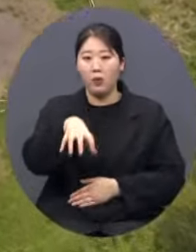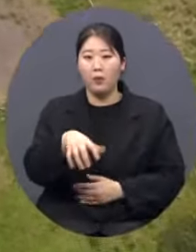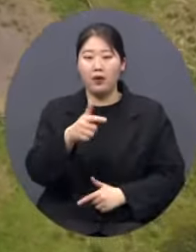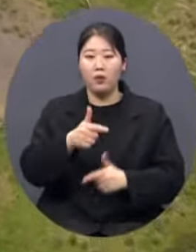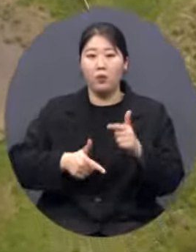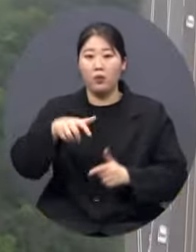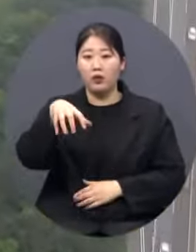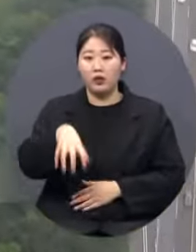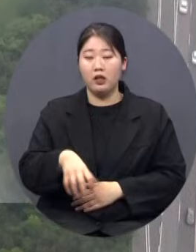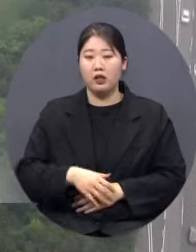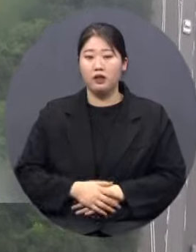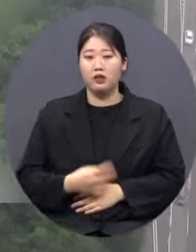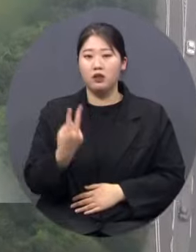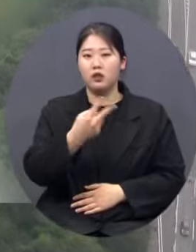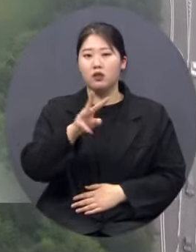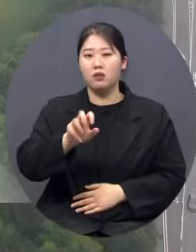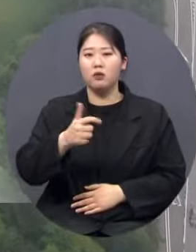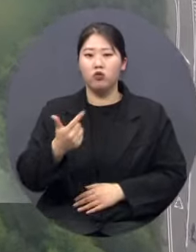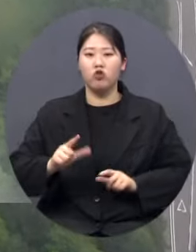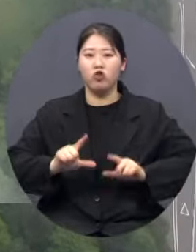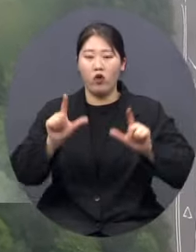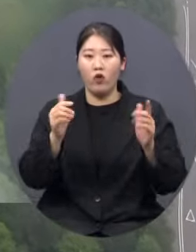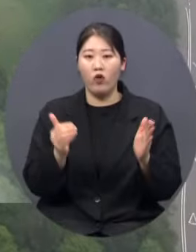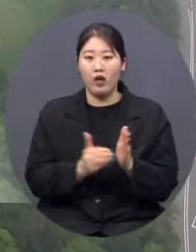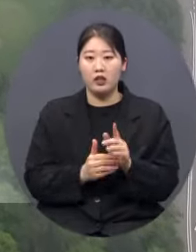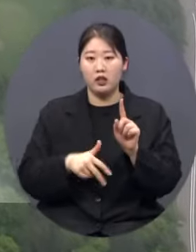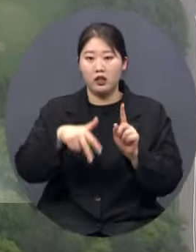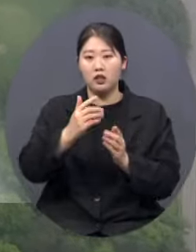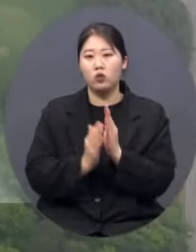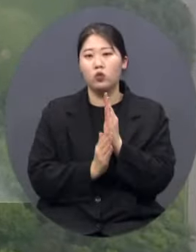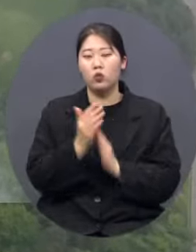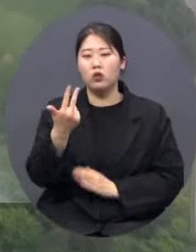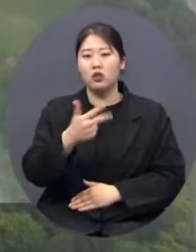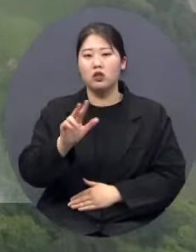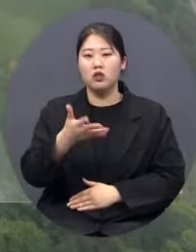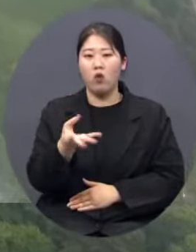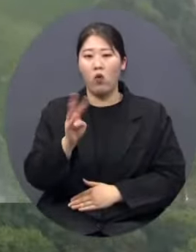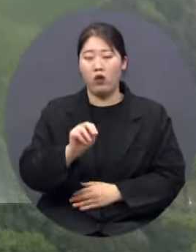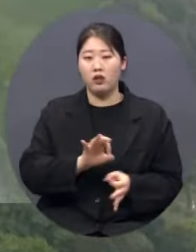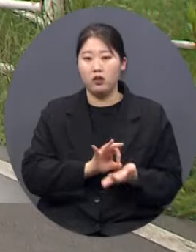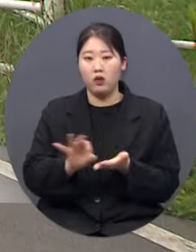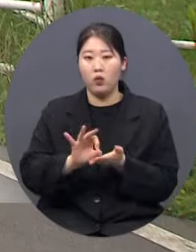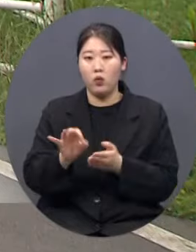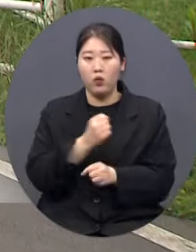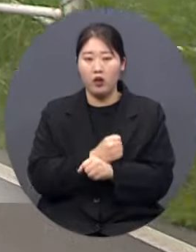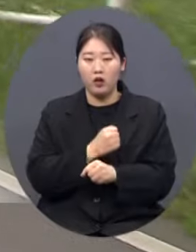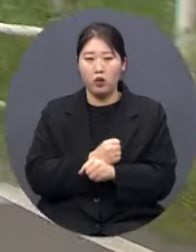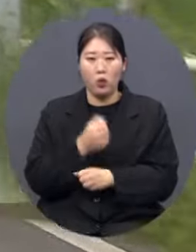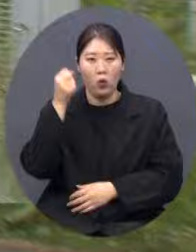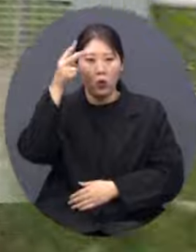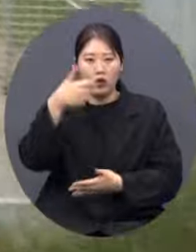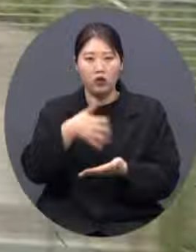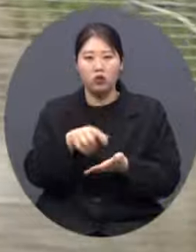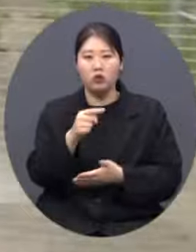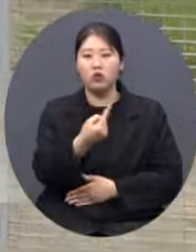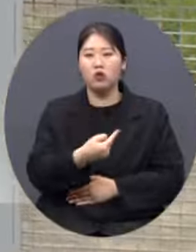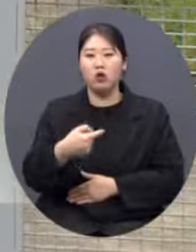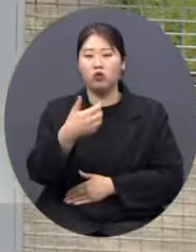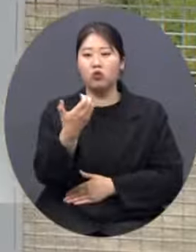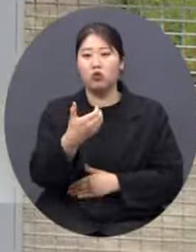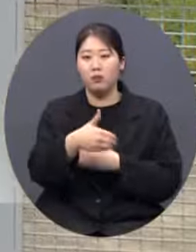입니다 2036년까지 1조 7천억 원을 들여 콘도와 호텔 90실 War 승마